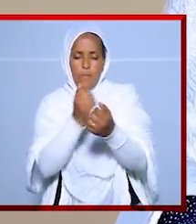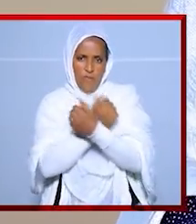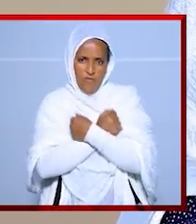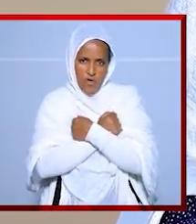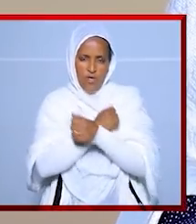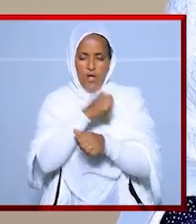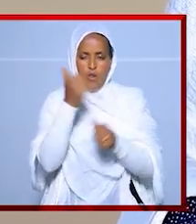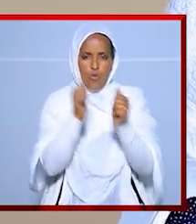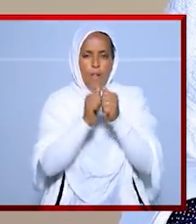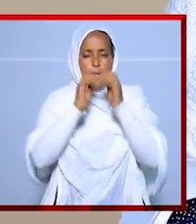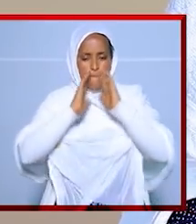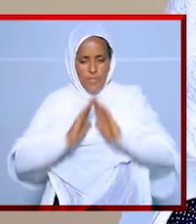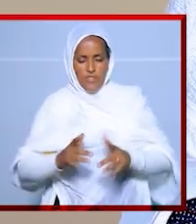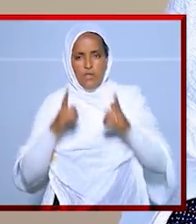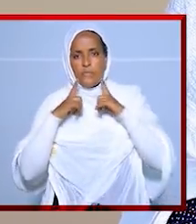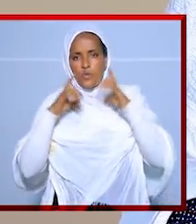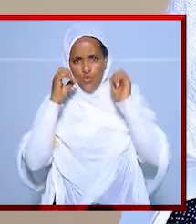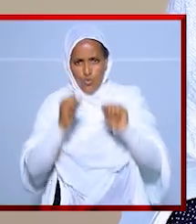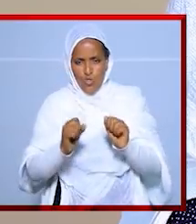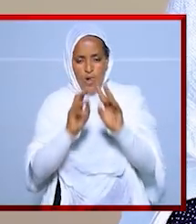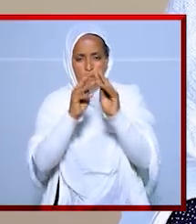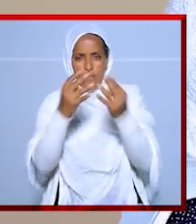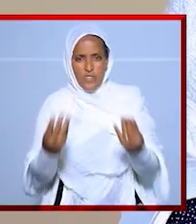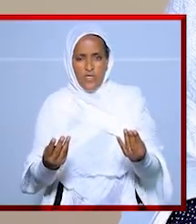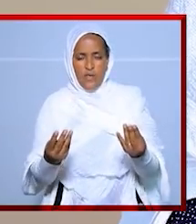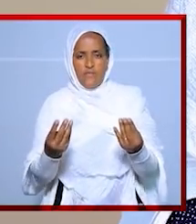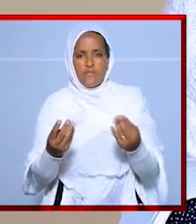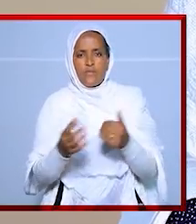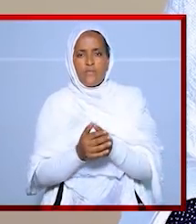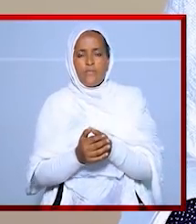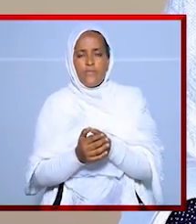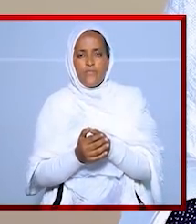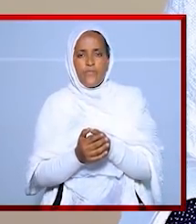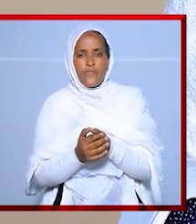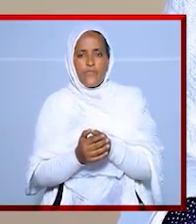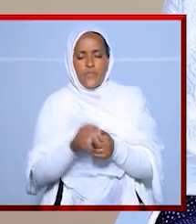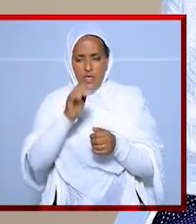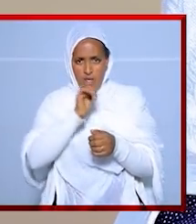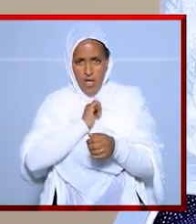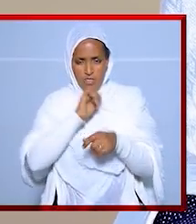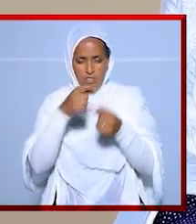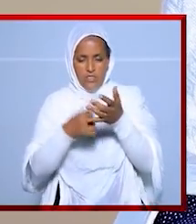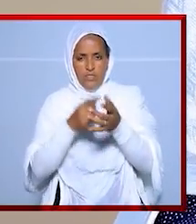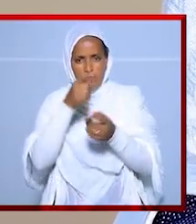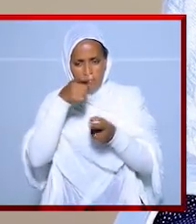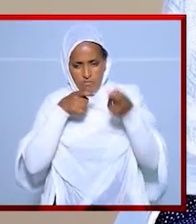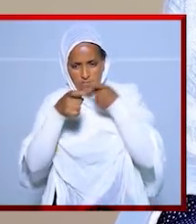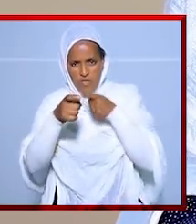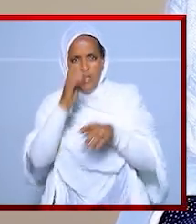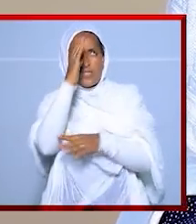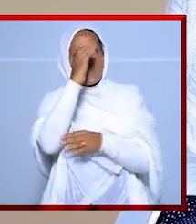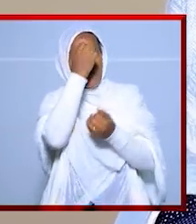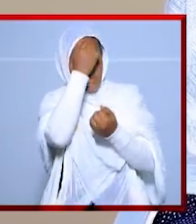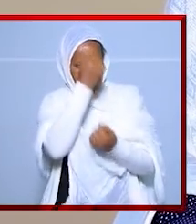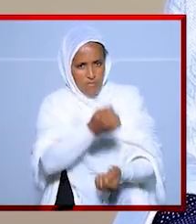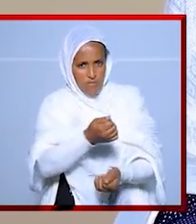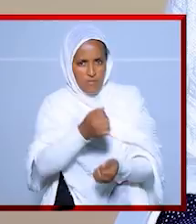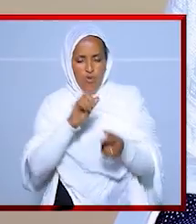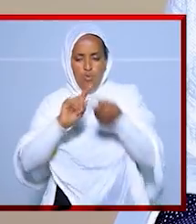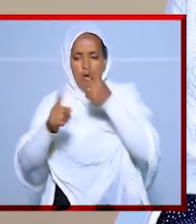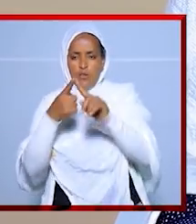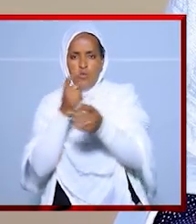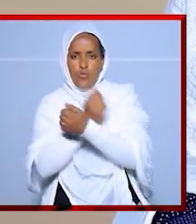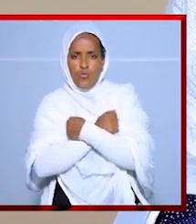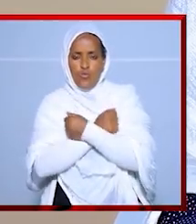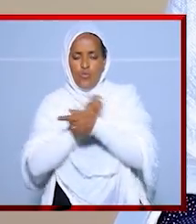ከሌላው ጋር በፍቅር ከሌላው ጋር በሰላም መኖር ይቻላል። መጻሕፍት ራስን ስለመግዛት ለእግዚአብሔር ስለመገዛት